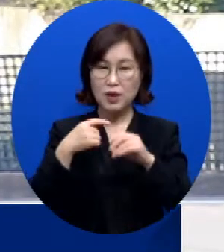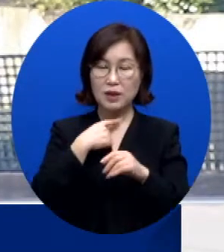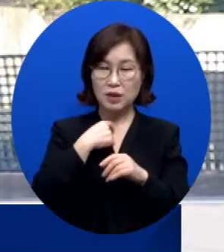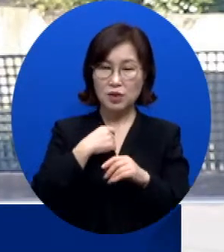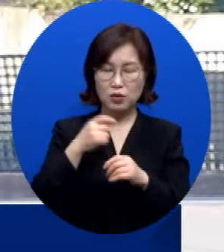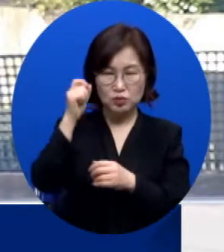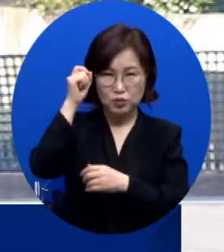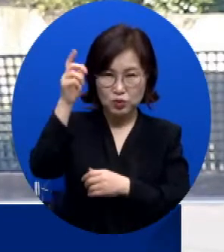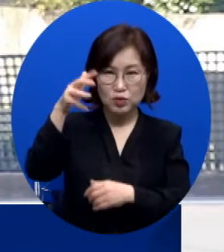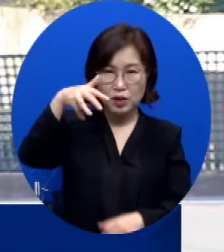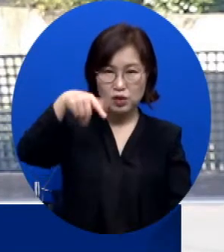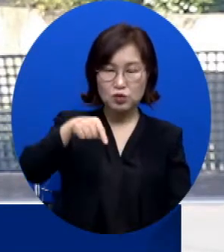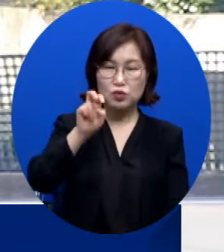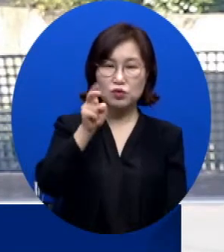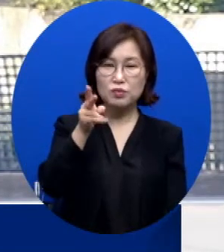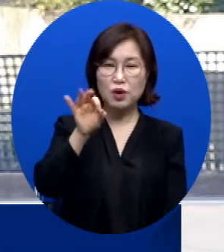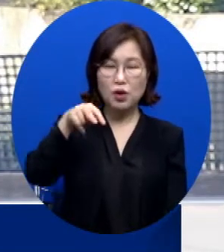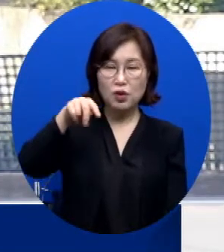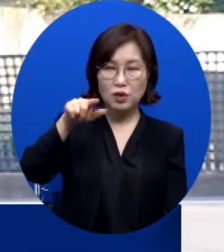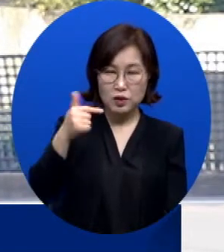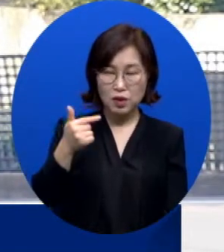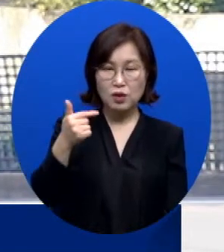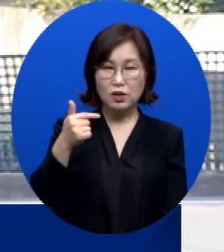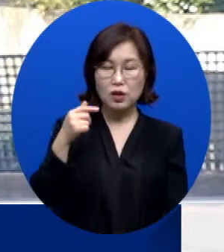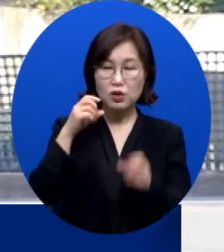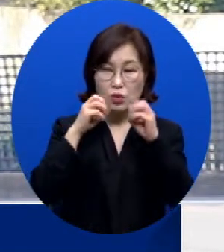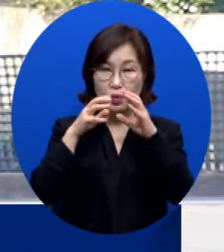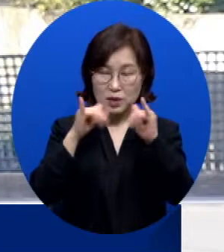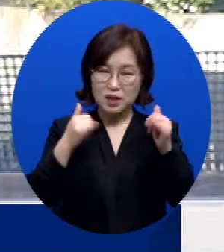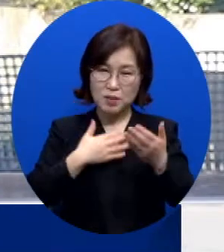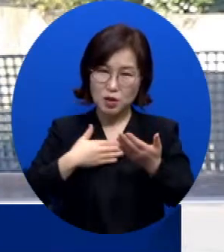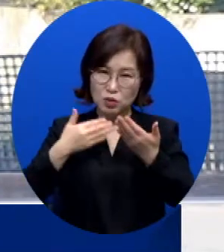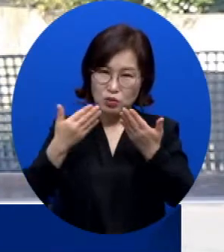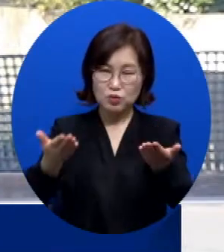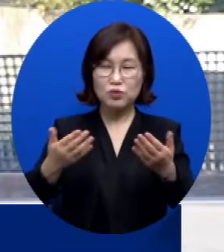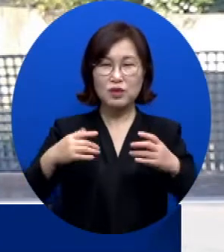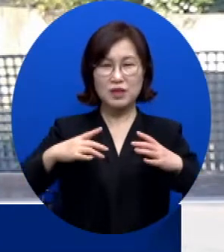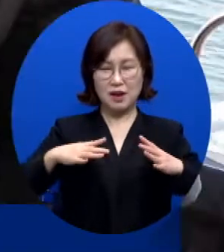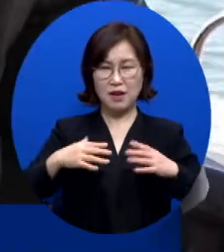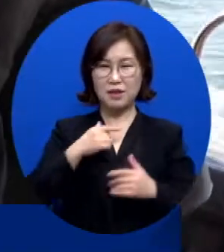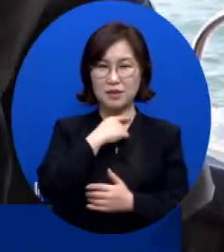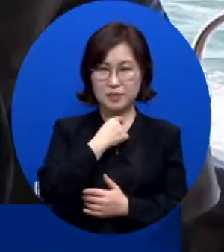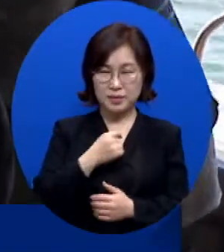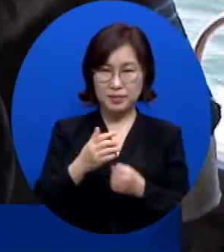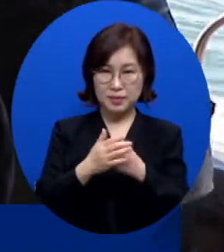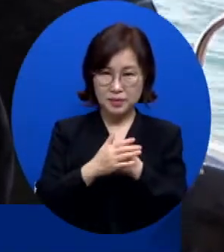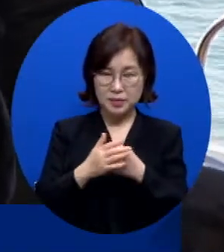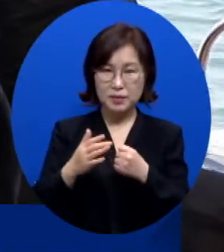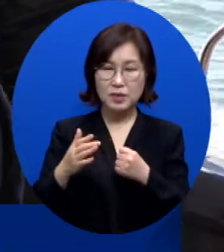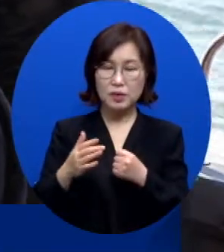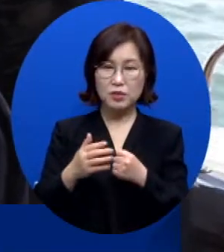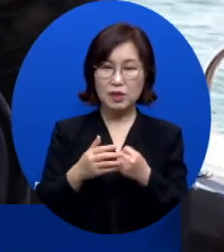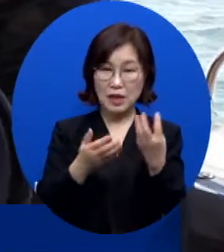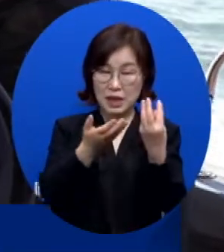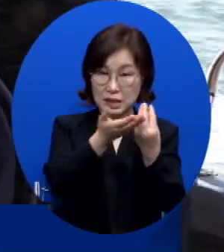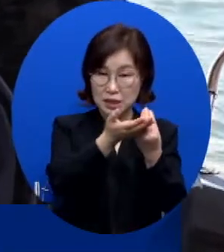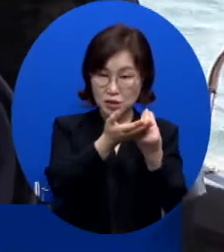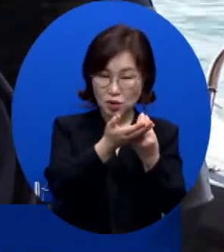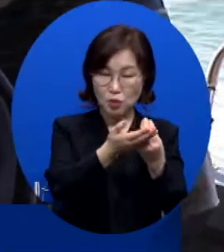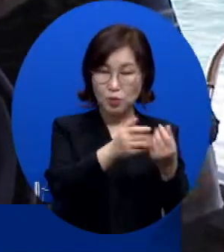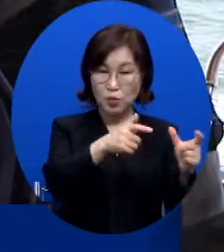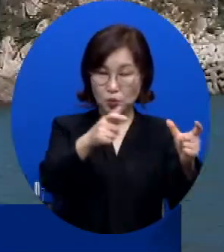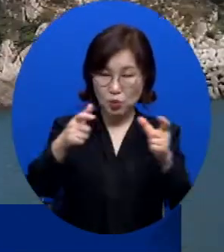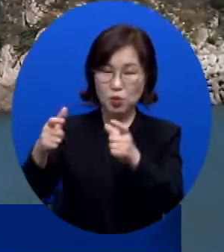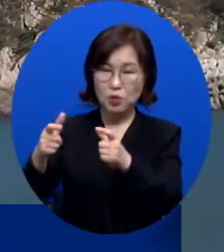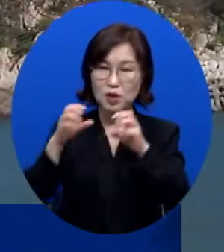훌륭한 추명순 전도사님을 너무너무 알리고 싶고 자랑하고 싶었습니다. 그래서 고군산 지역에 복음을